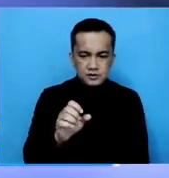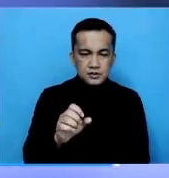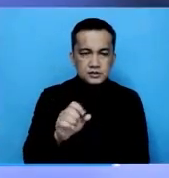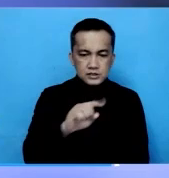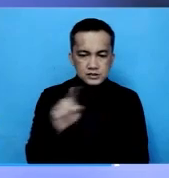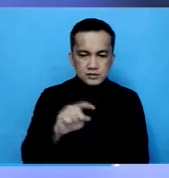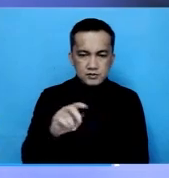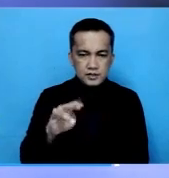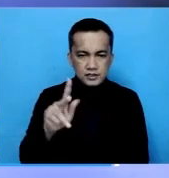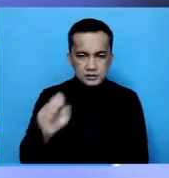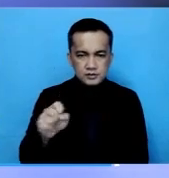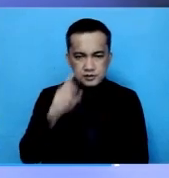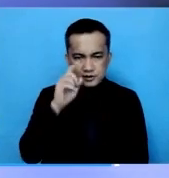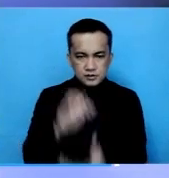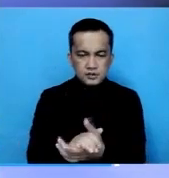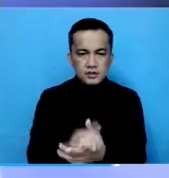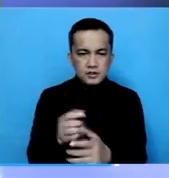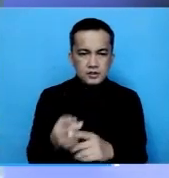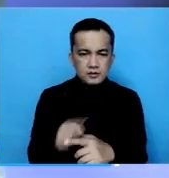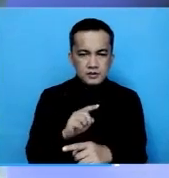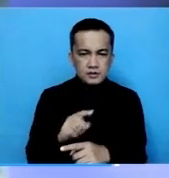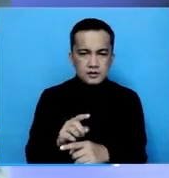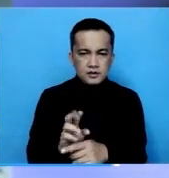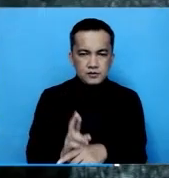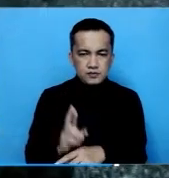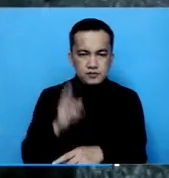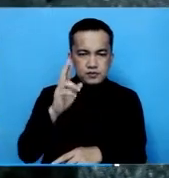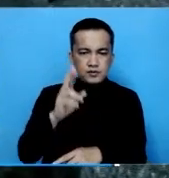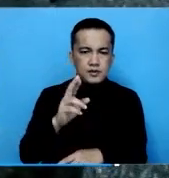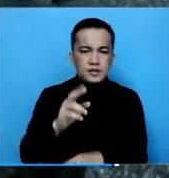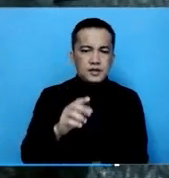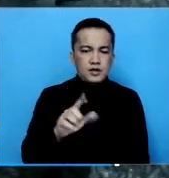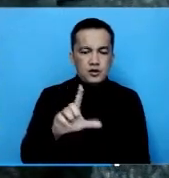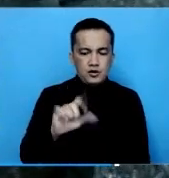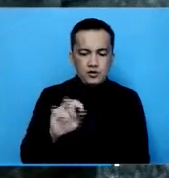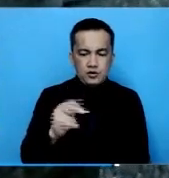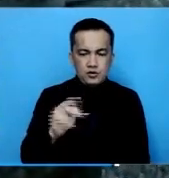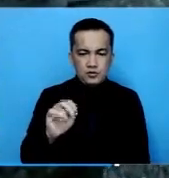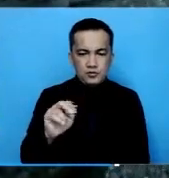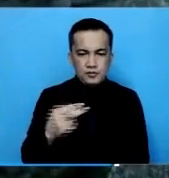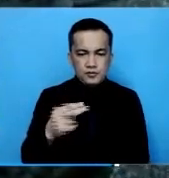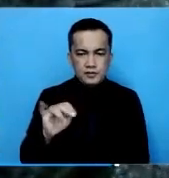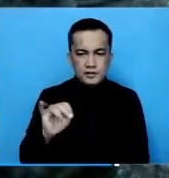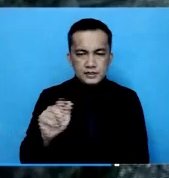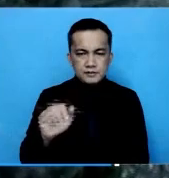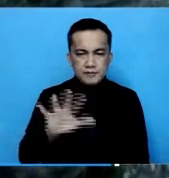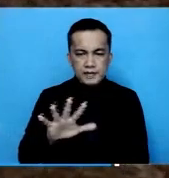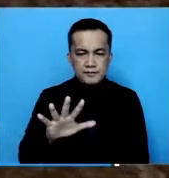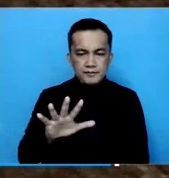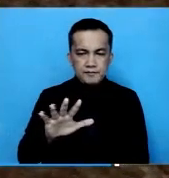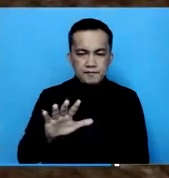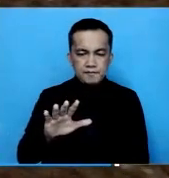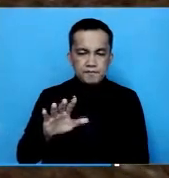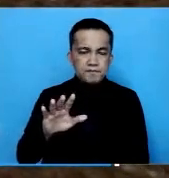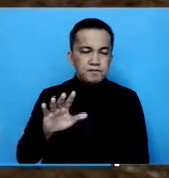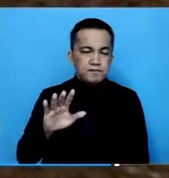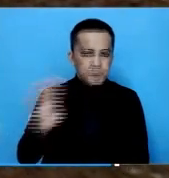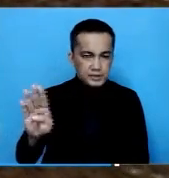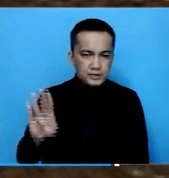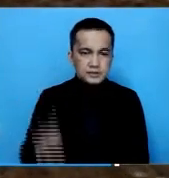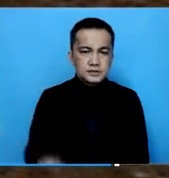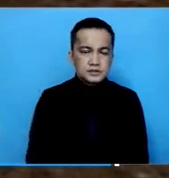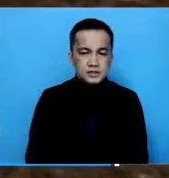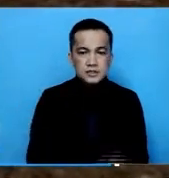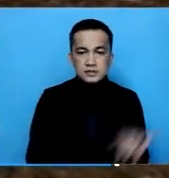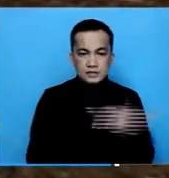na pinaniniwalaang mula sa Long March 5B. Sa Kalintaan, Occidental Mindoro, may nakuha rin ang mga